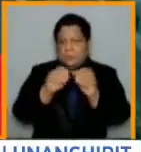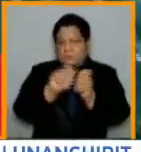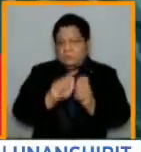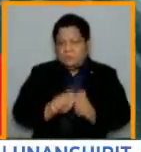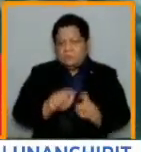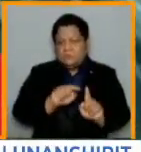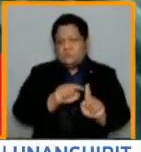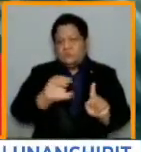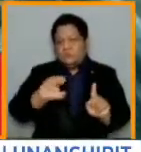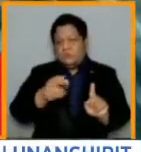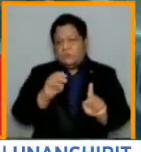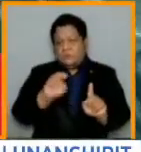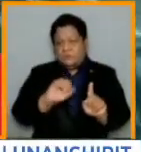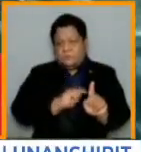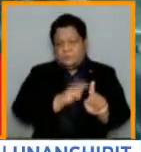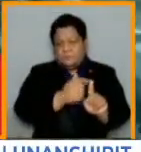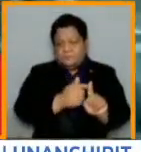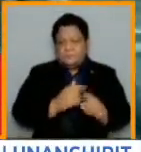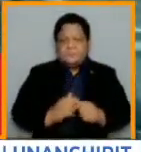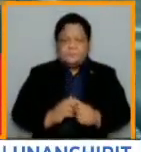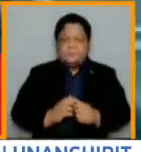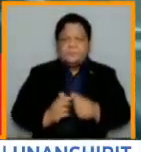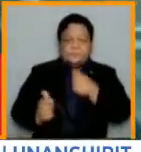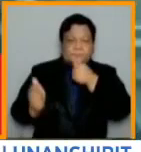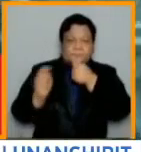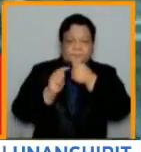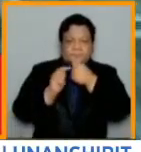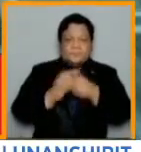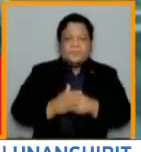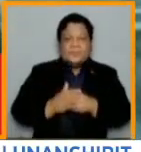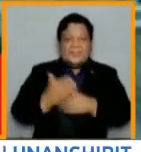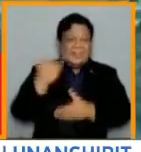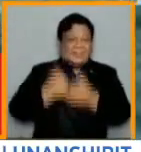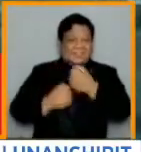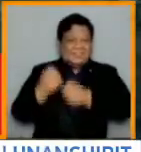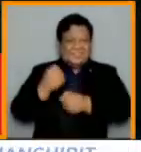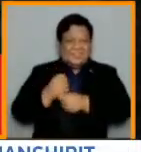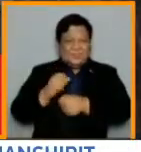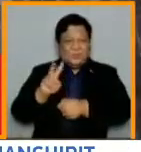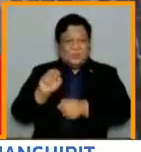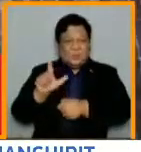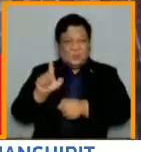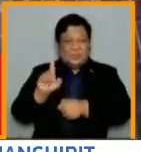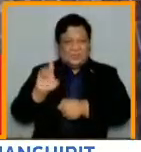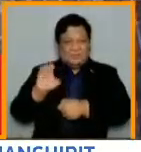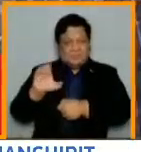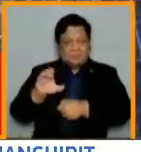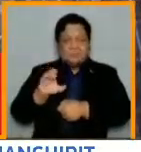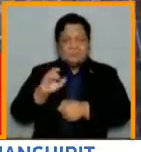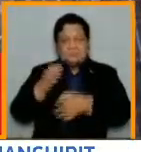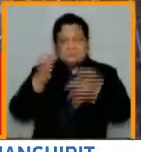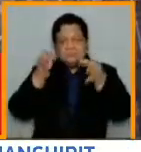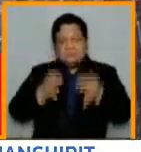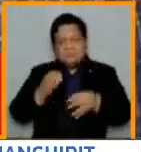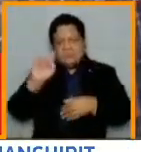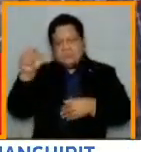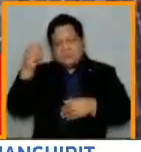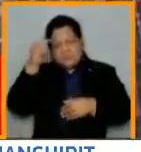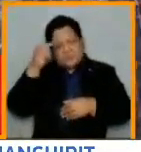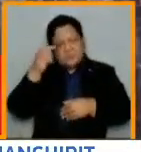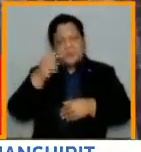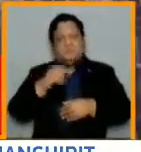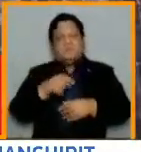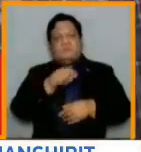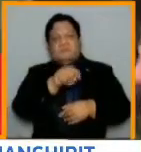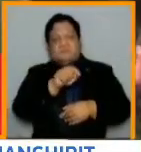Desyembre nung isang taon nang magpatupad ng deployment ban ng gobyerno ng Pilipinas laban sa Saudi Arabia. Inabot na nito si Emmy Rose Dumagos